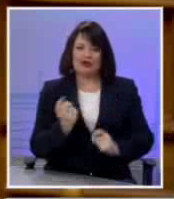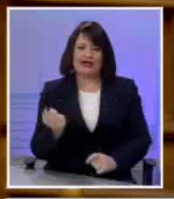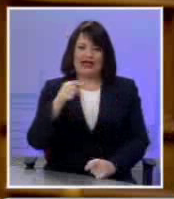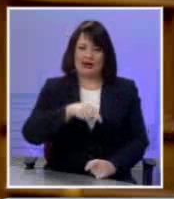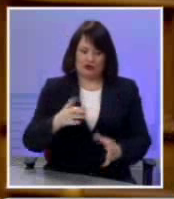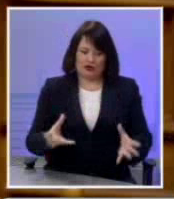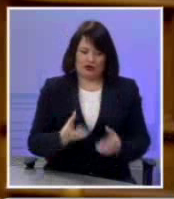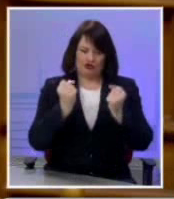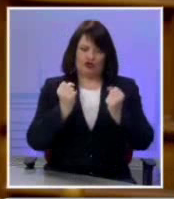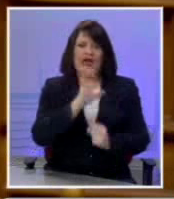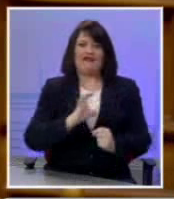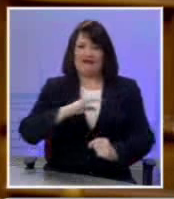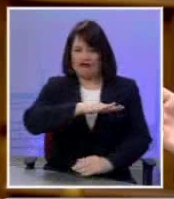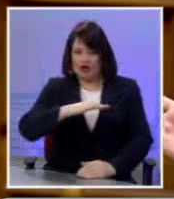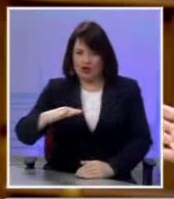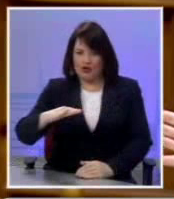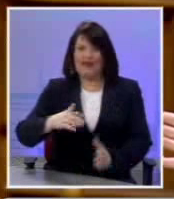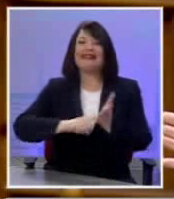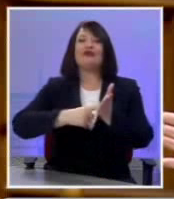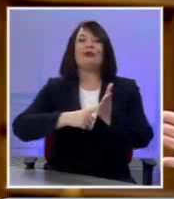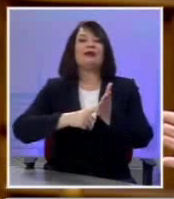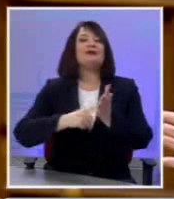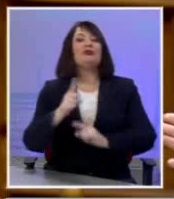διασώζονται και πατούν το ευρωπαϊκό έδαφος, εκεί να γίνει ταυτοποίηση.